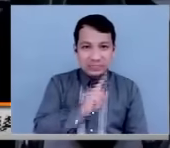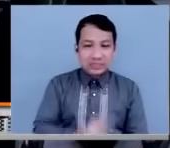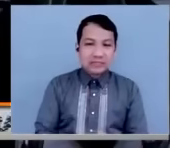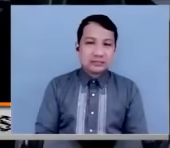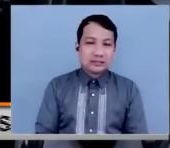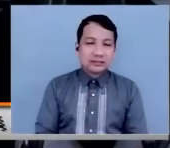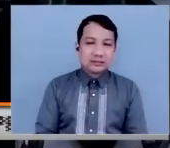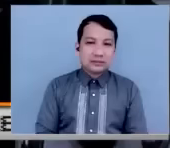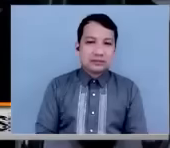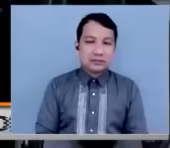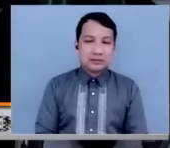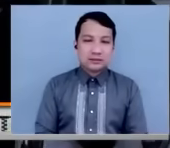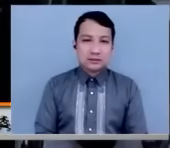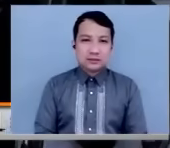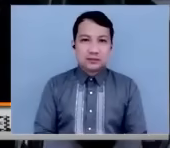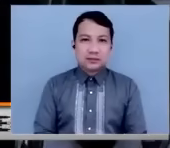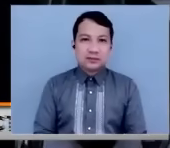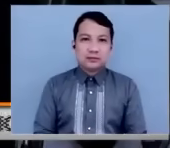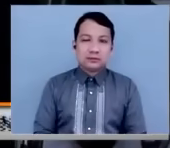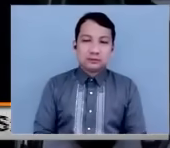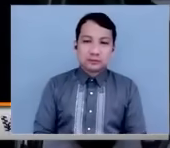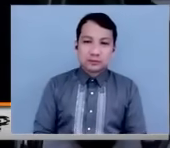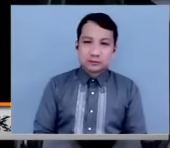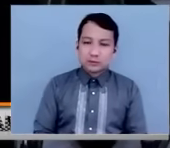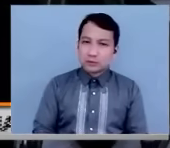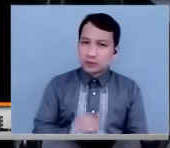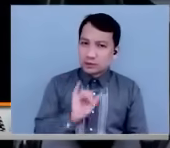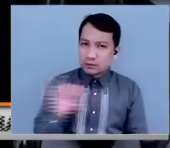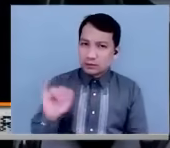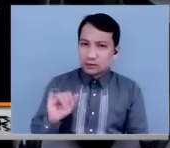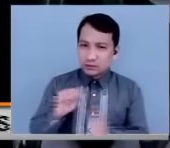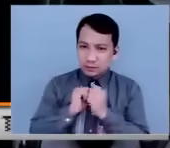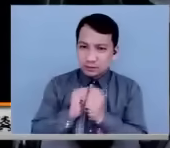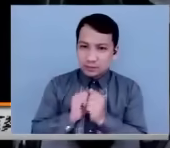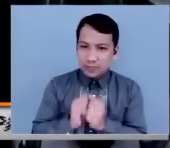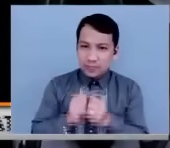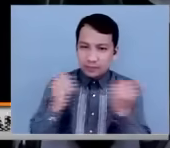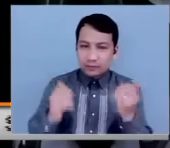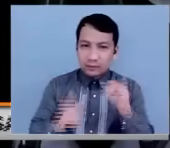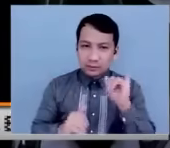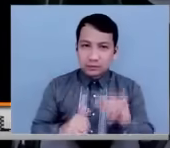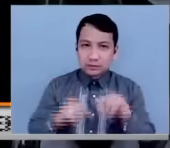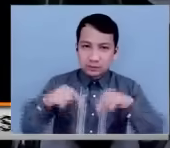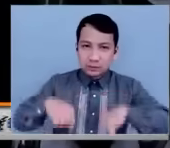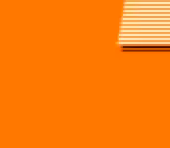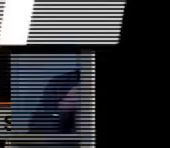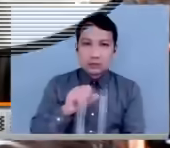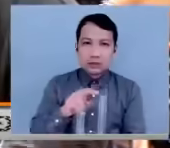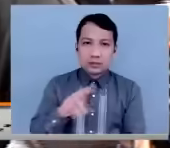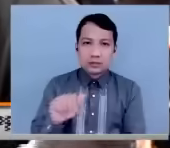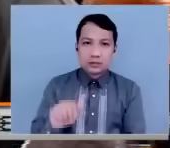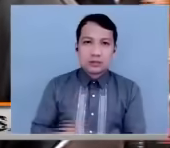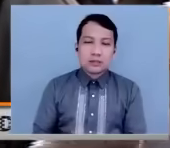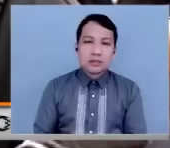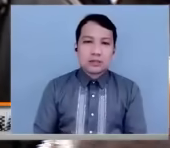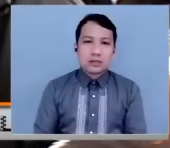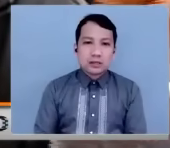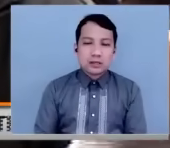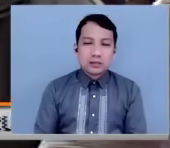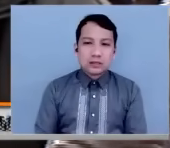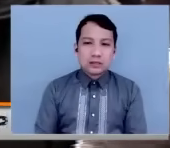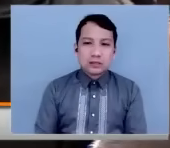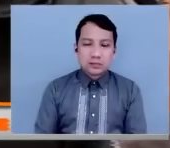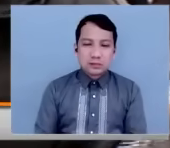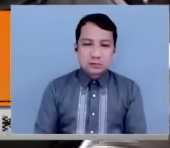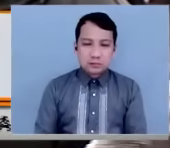President Sarah Duterte maski ang ilan niang mga kaalyado absent din dito sa zona no